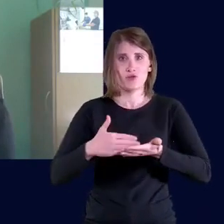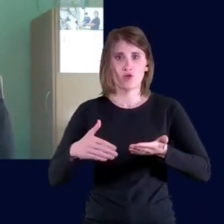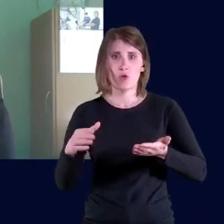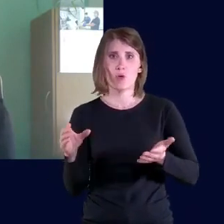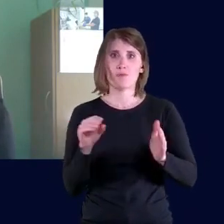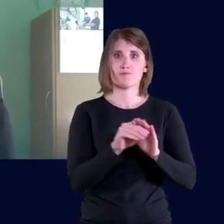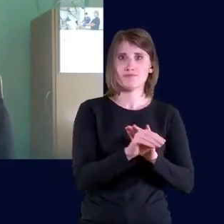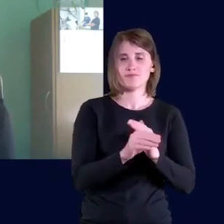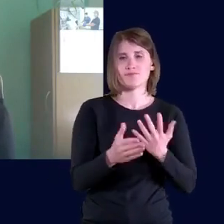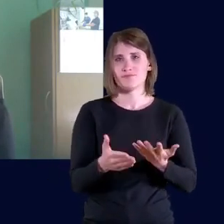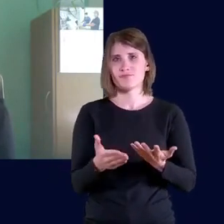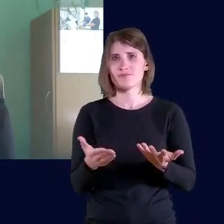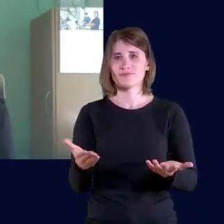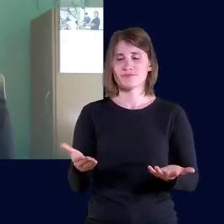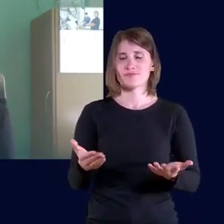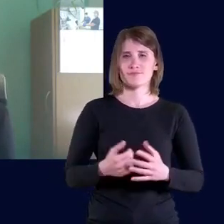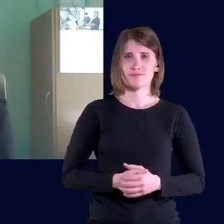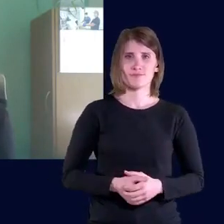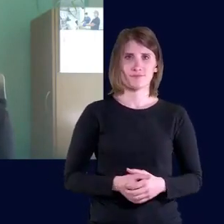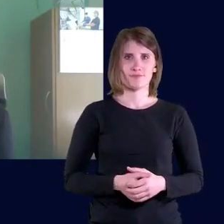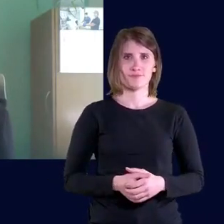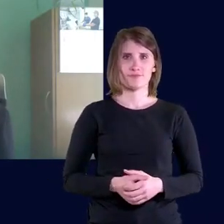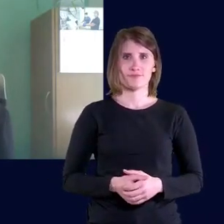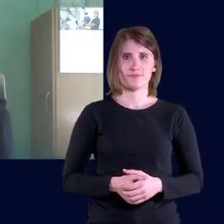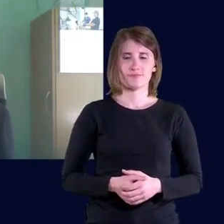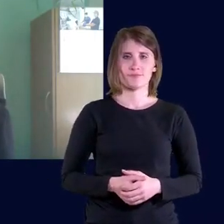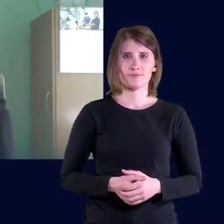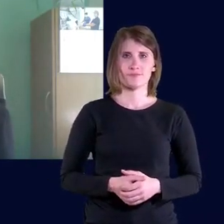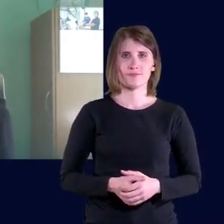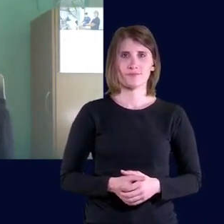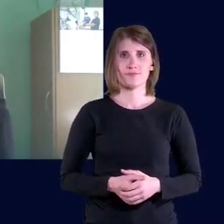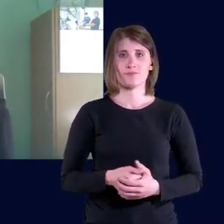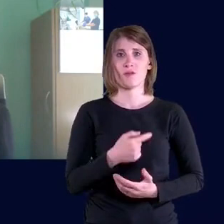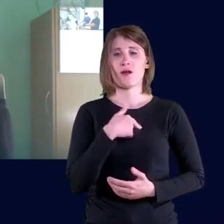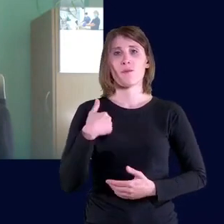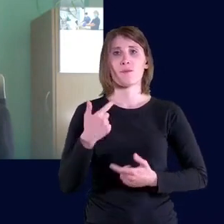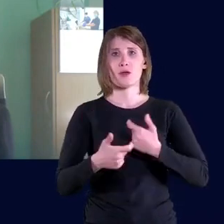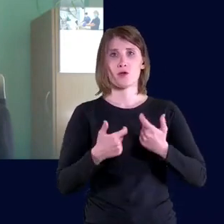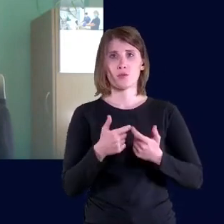udostępniamy takie adr-y